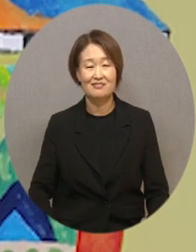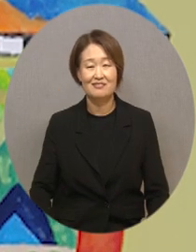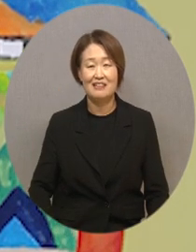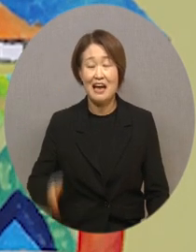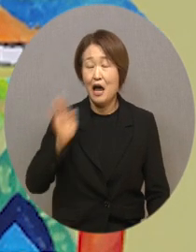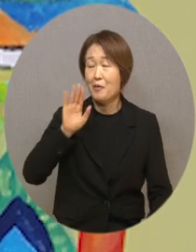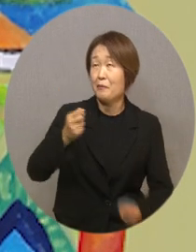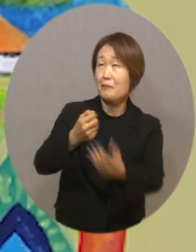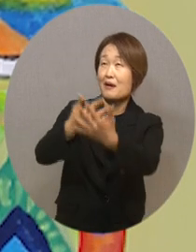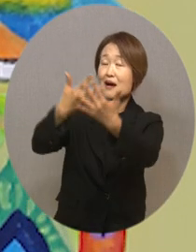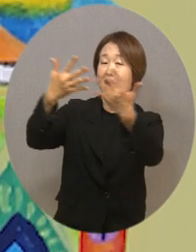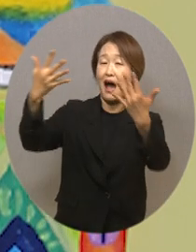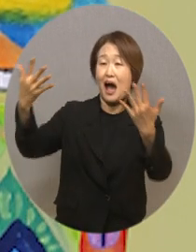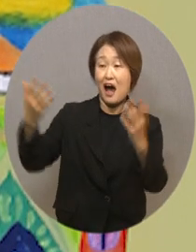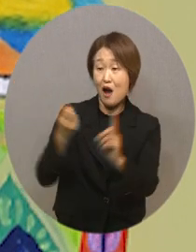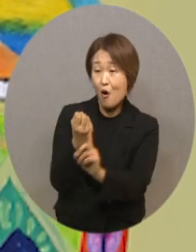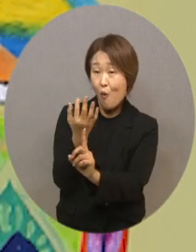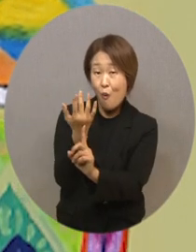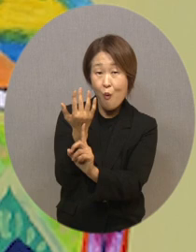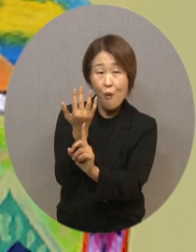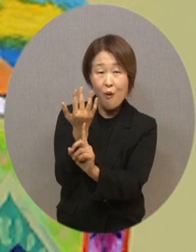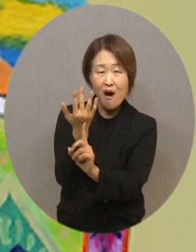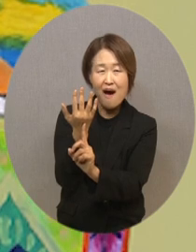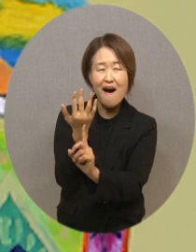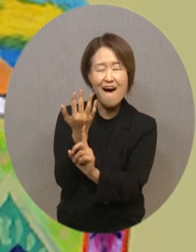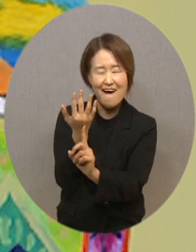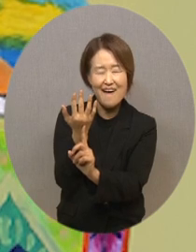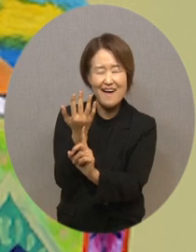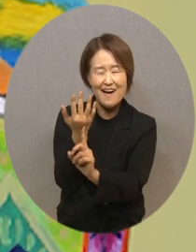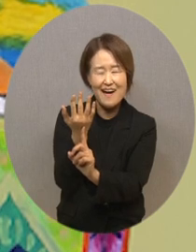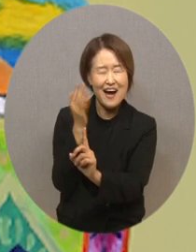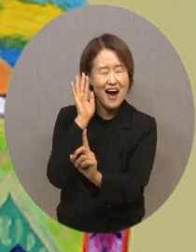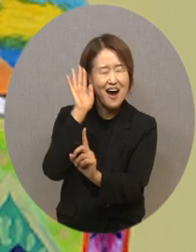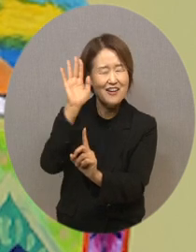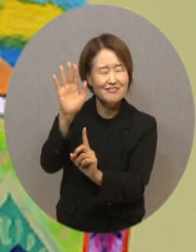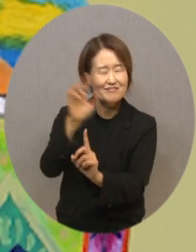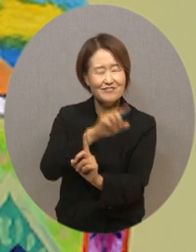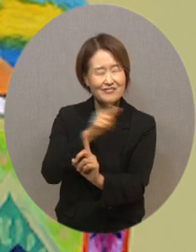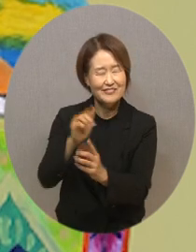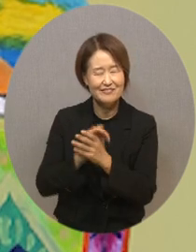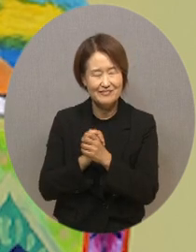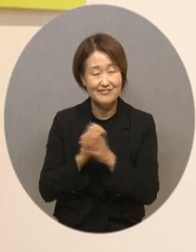밝혀주는 촛불을 통해 모두의 내일을 다정하게 응원합니다.